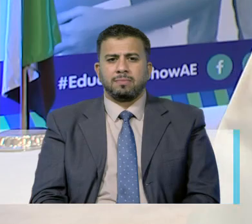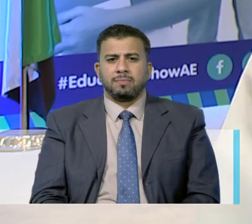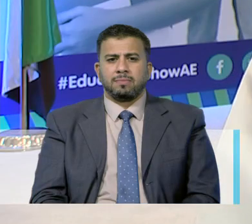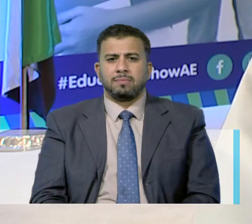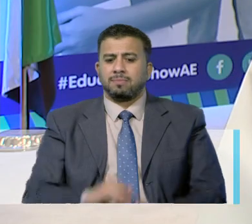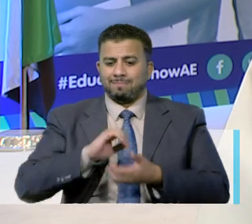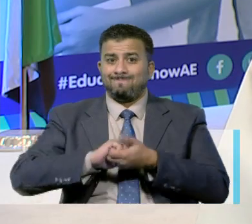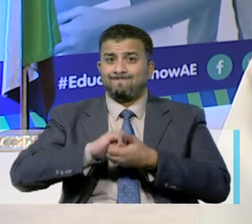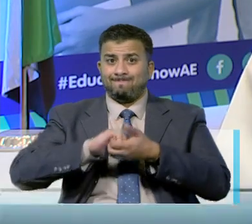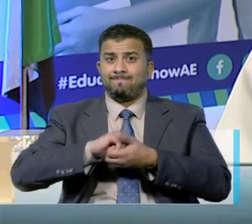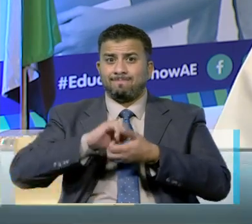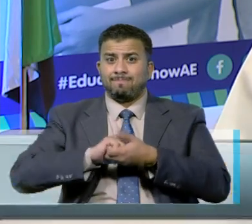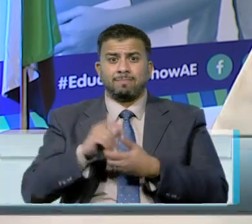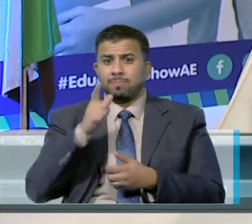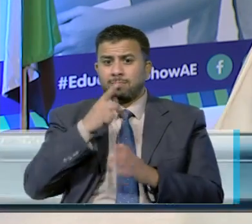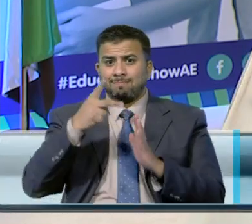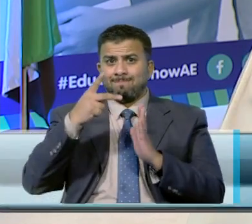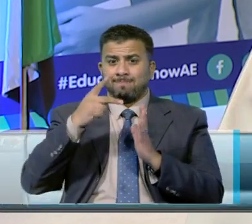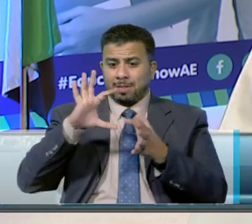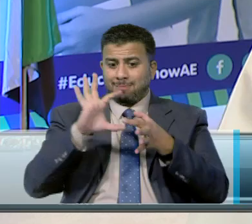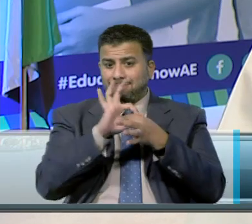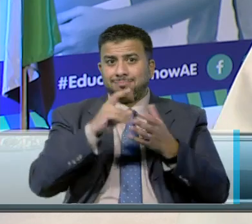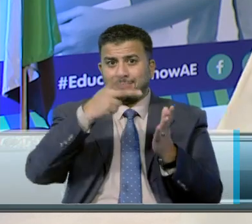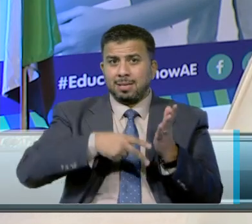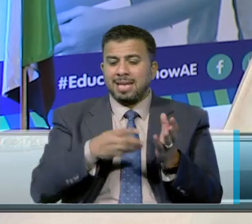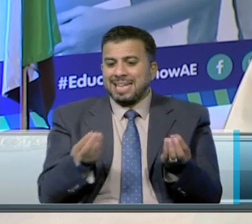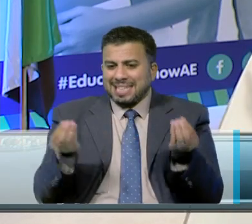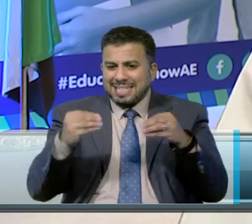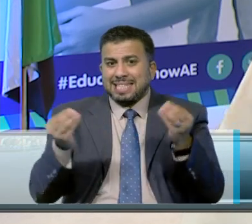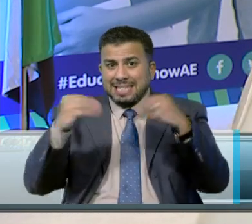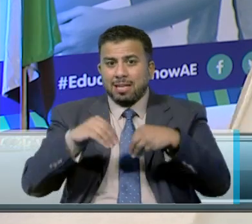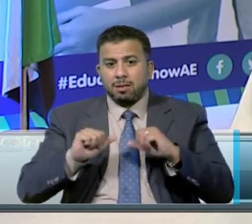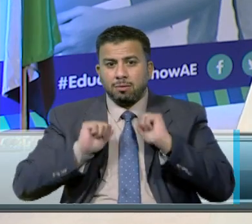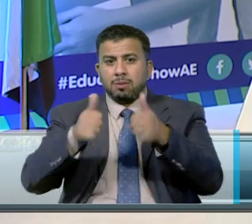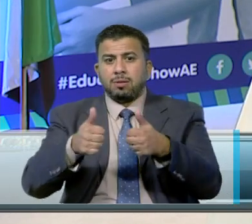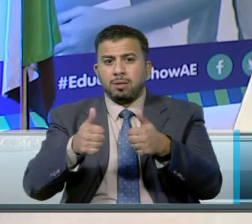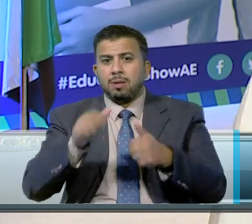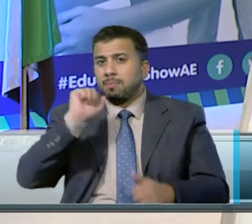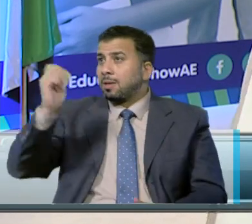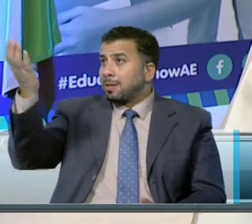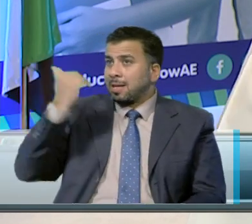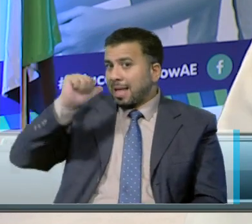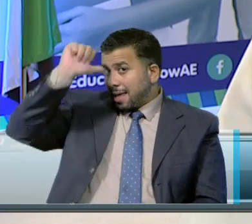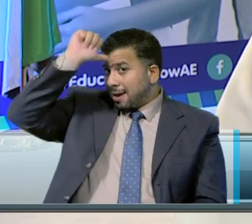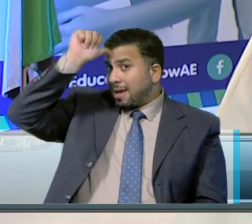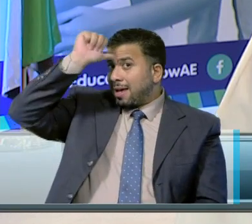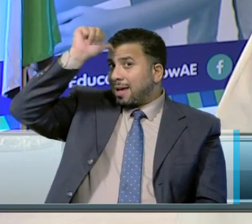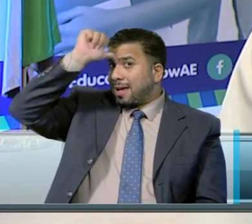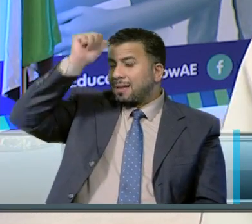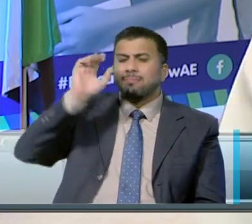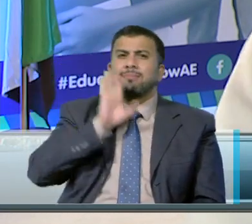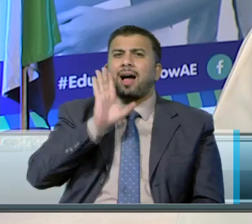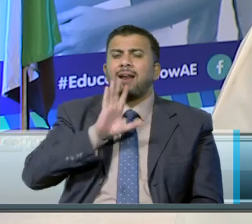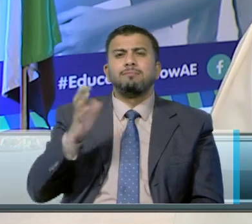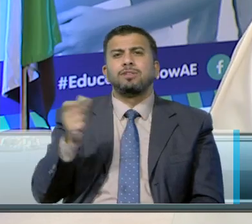الاتفاقية هذه تنص على أن تطوير معرض أو زيادة المشاركين اللي يجونا من الهند في معرض التعليم الدولي اللي